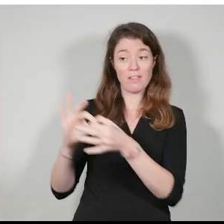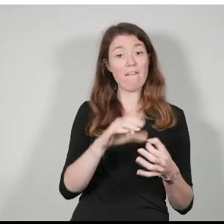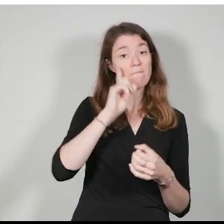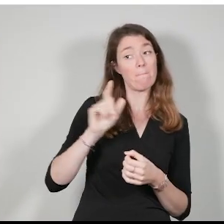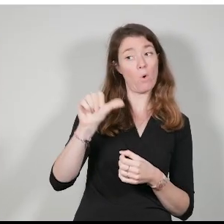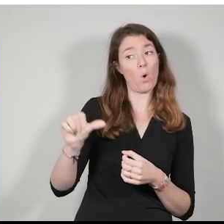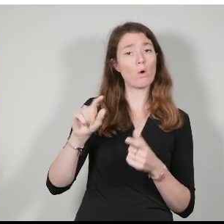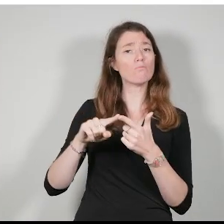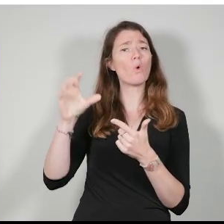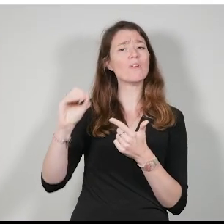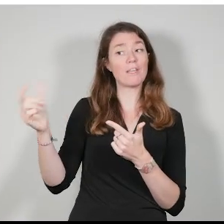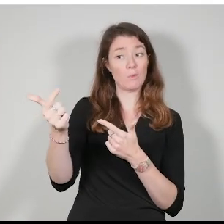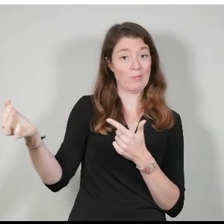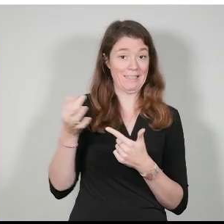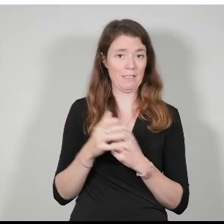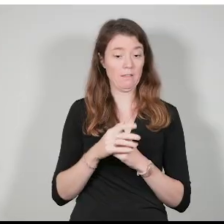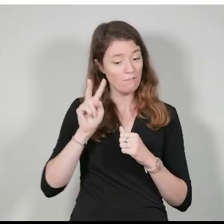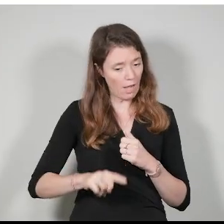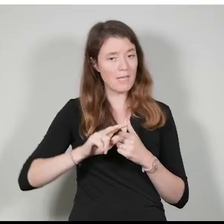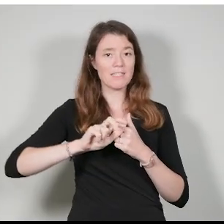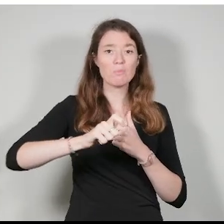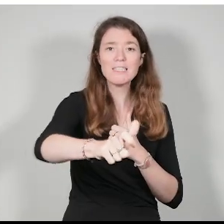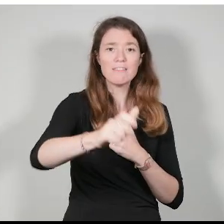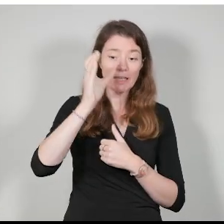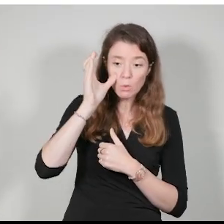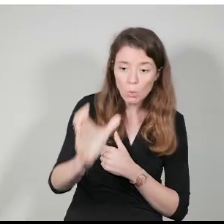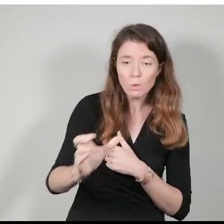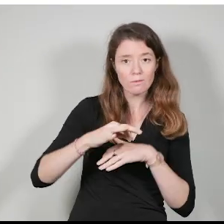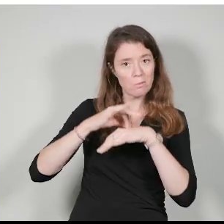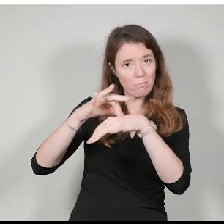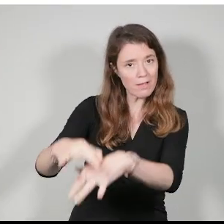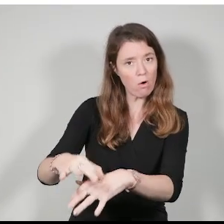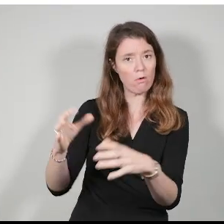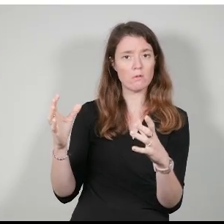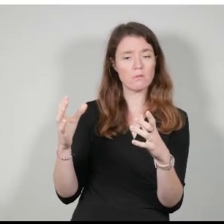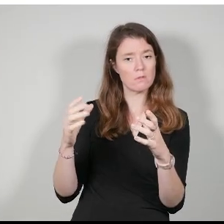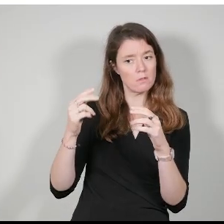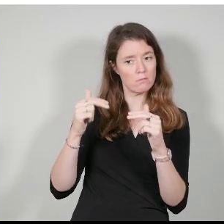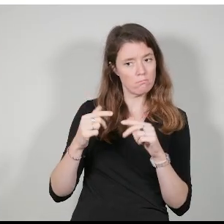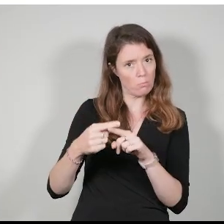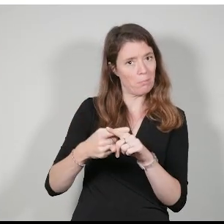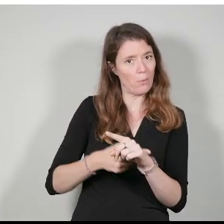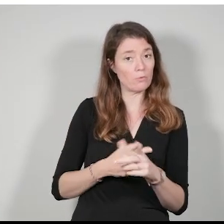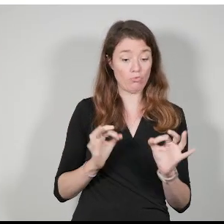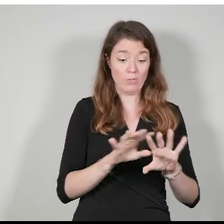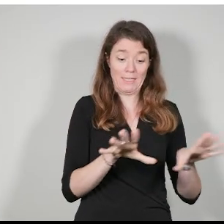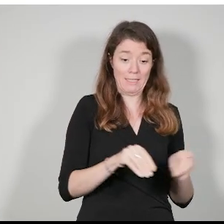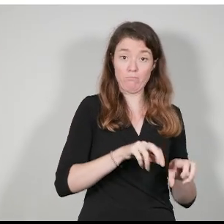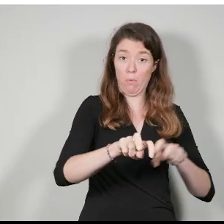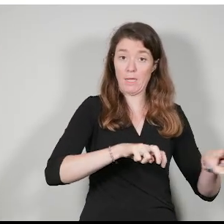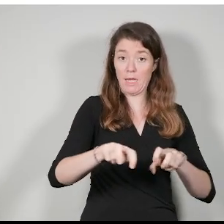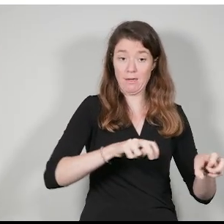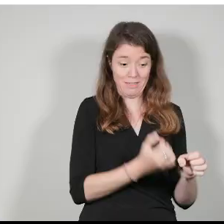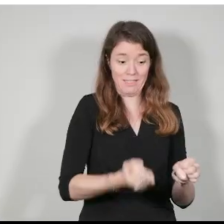et Olivier disaient, un vrai dispositif d'écoute, d'accompagnement gradué. Et pour cela, il y a une équipe mobile qui a